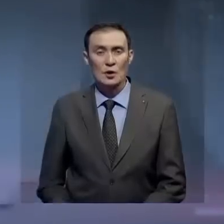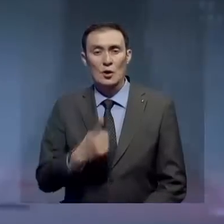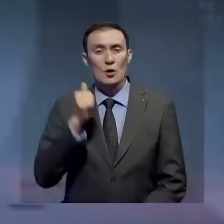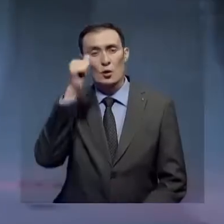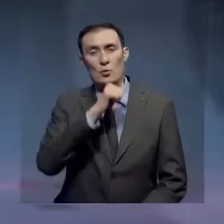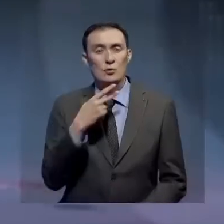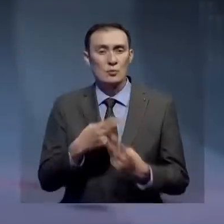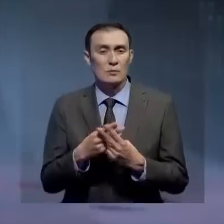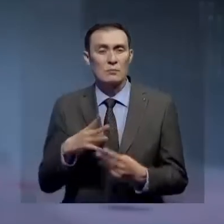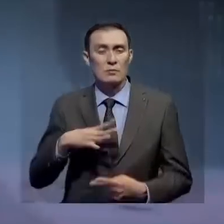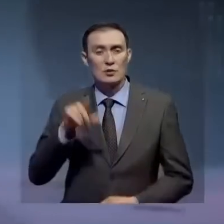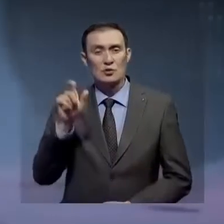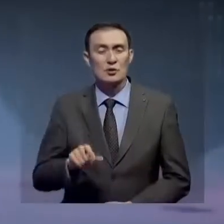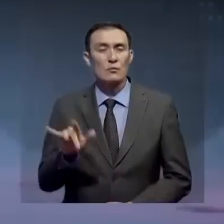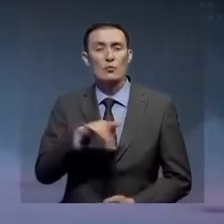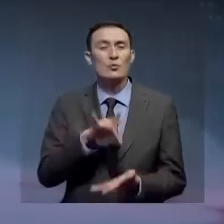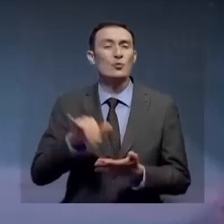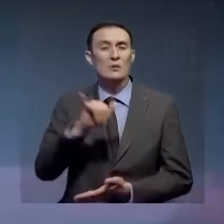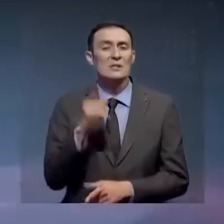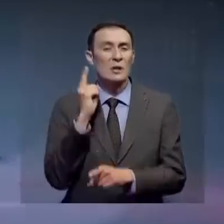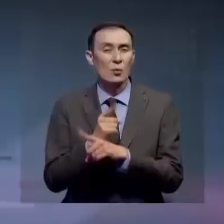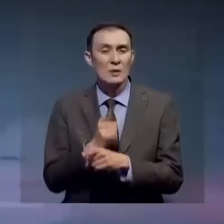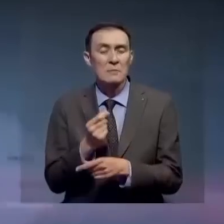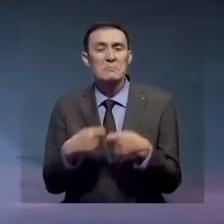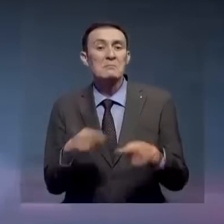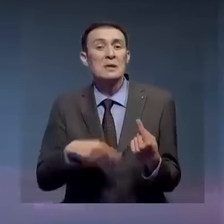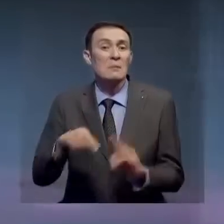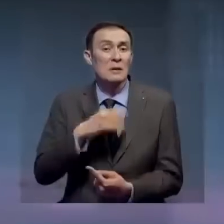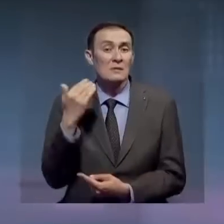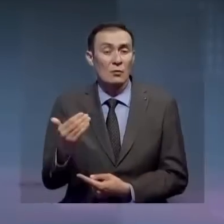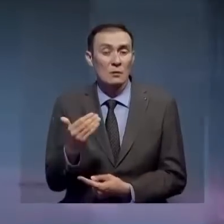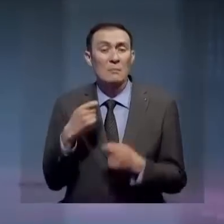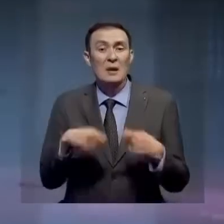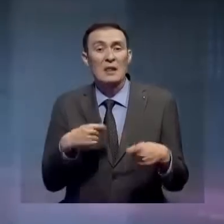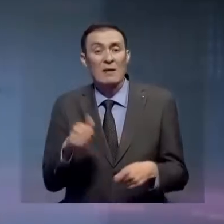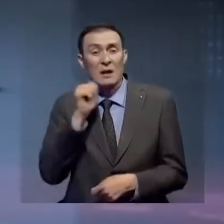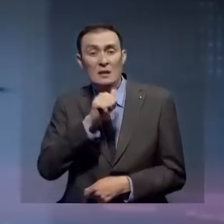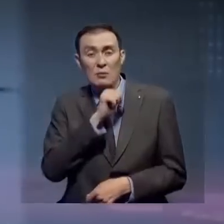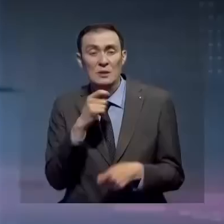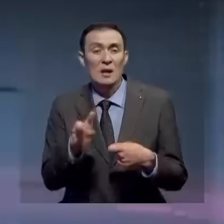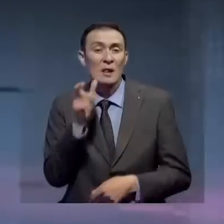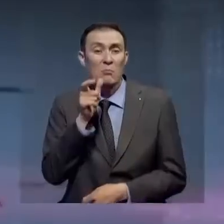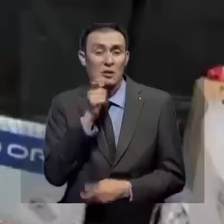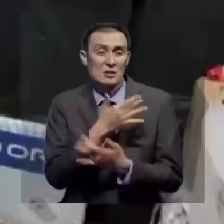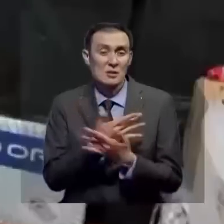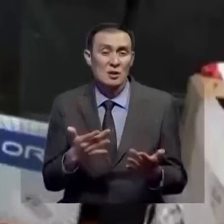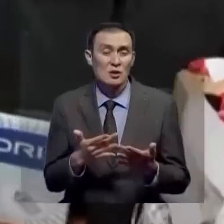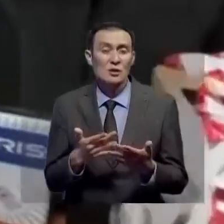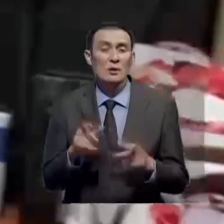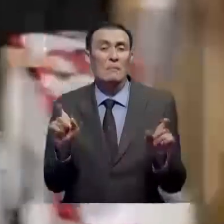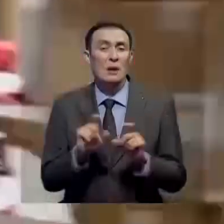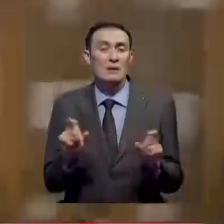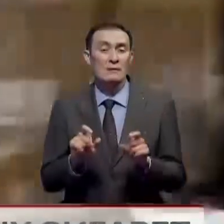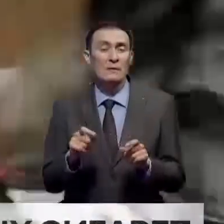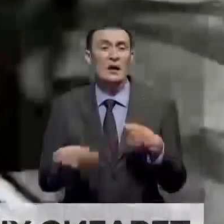Год ограничения свободы получил житель Уральска за незаконное предпринимательство. Он продавал контрабандные табачные изделия через